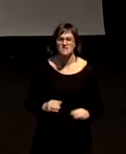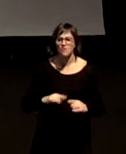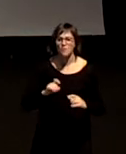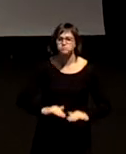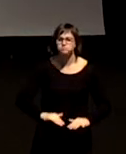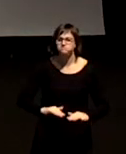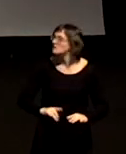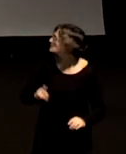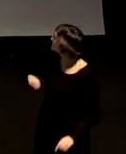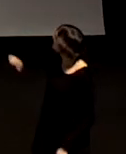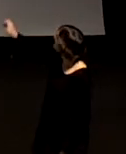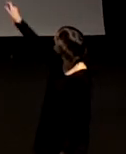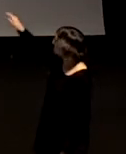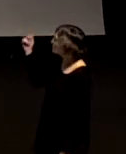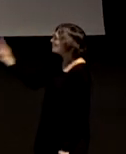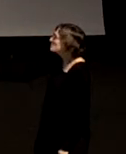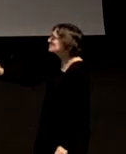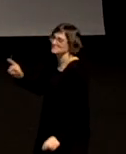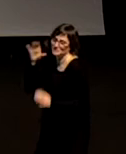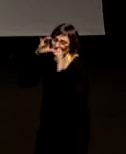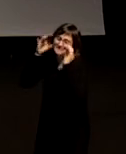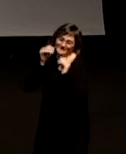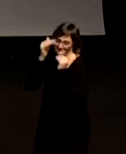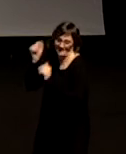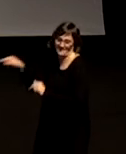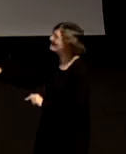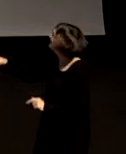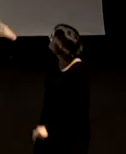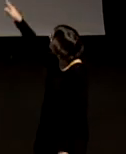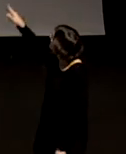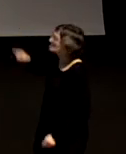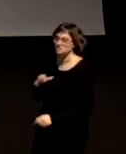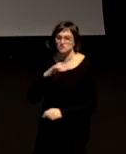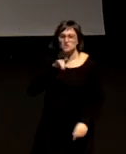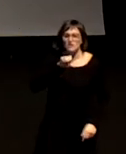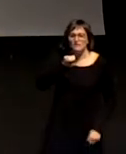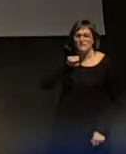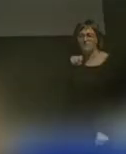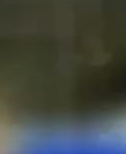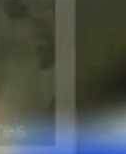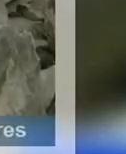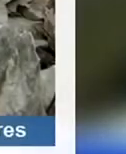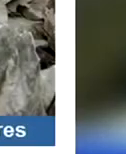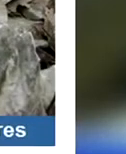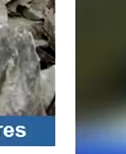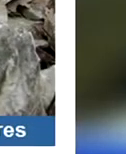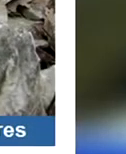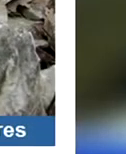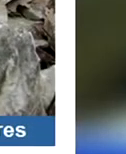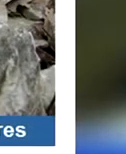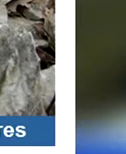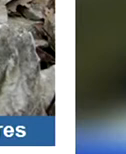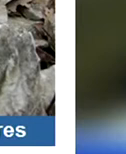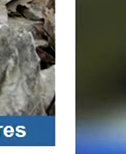la petite chouette de philippe la chouette chevêche qui est dans soit dans des des vieux murs des tas de pierres sous des tuiles dans des granges et